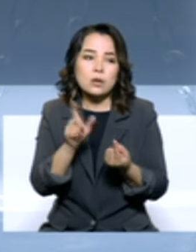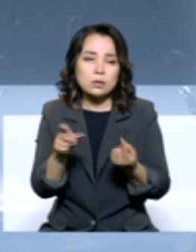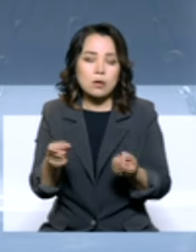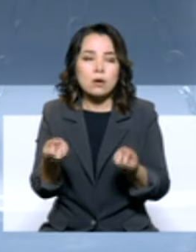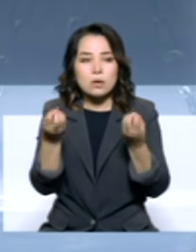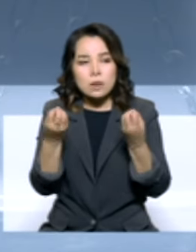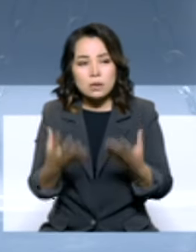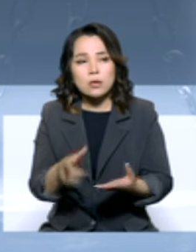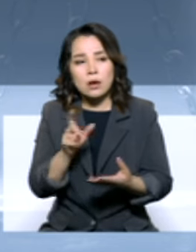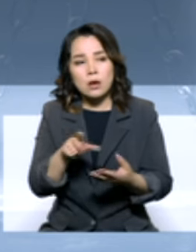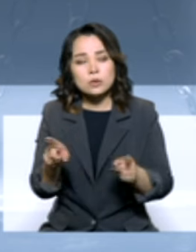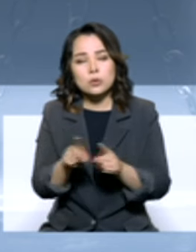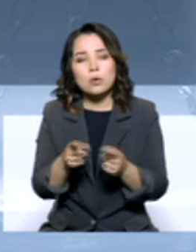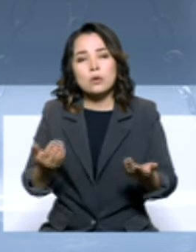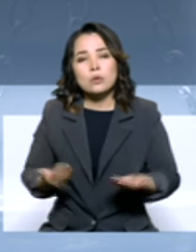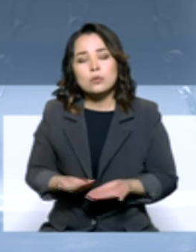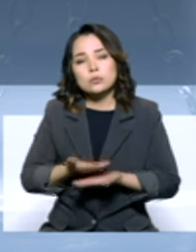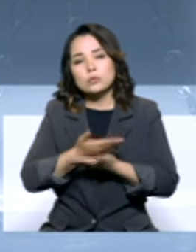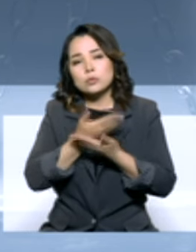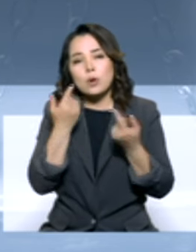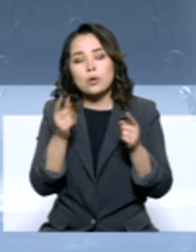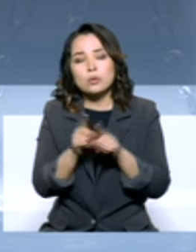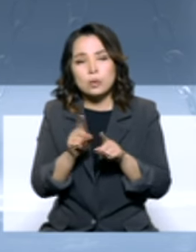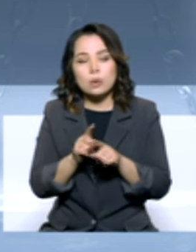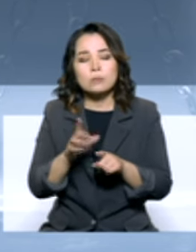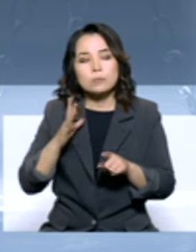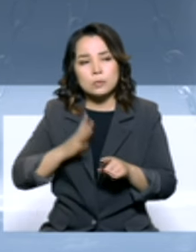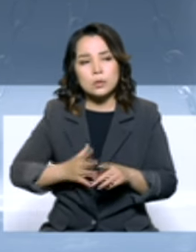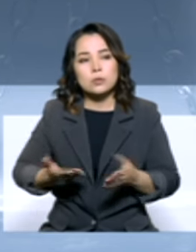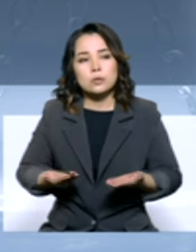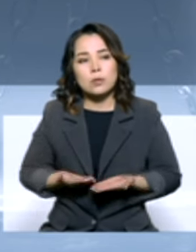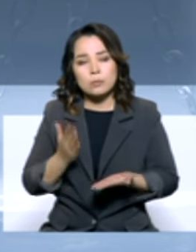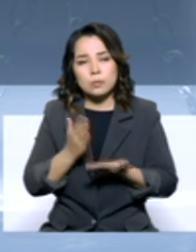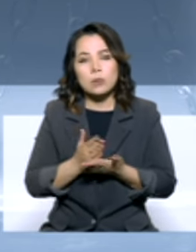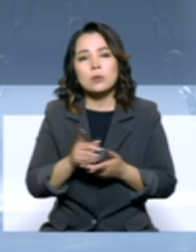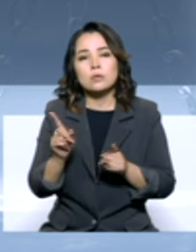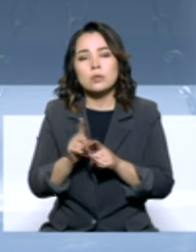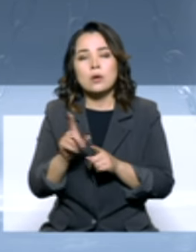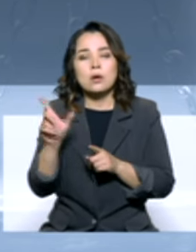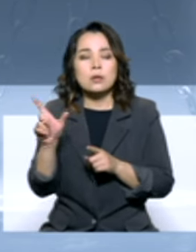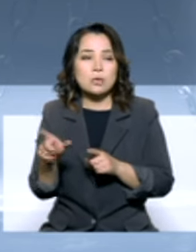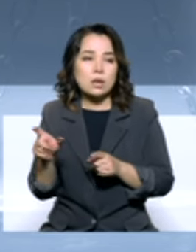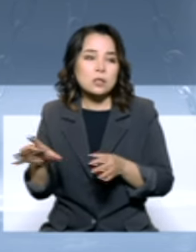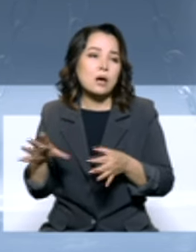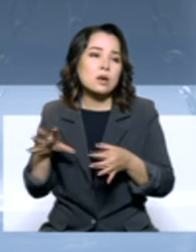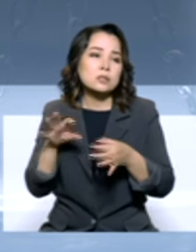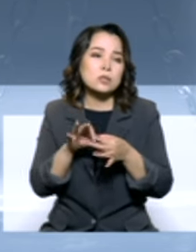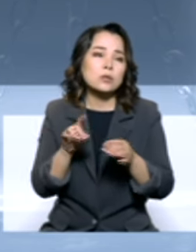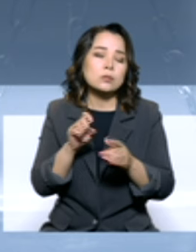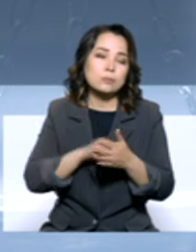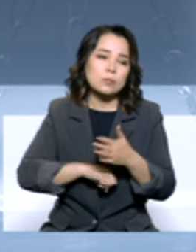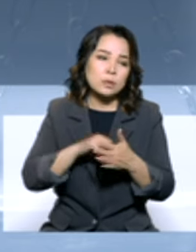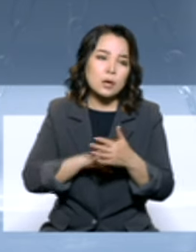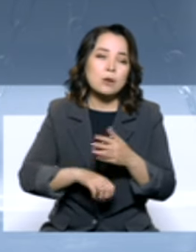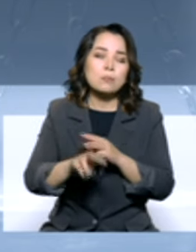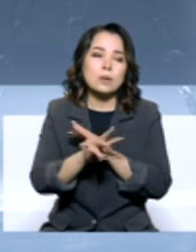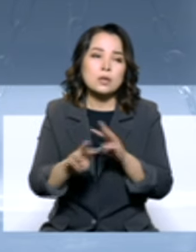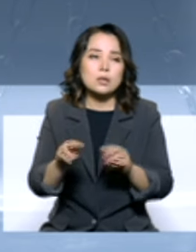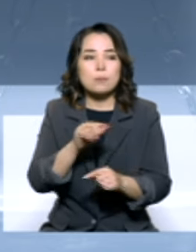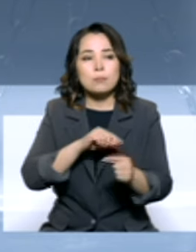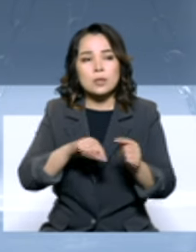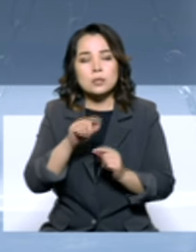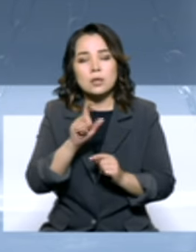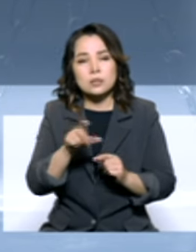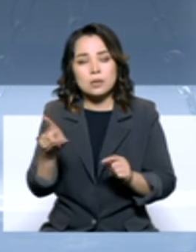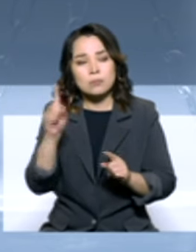жоқшылықта өмір сүрт, ал қоғамның паразит бөлігі олардың қай кезде және ненің арқасында министрлер, бизнесмендер